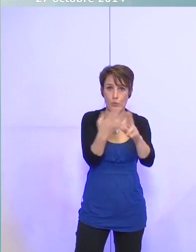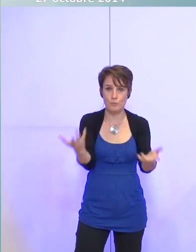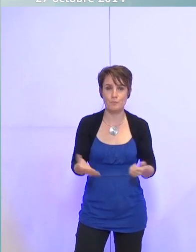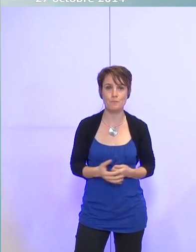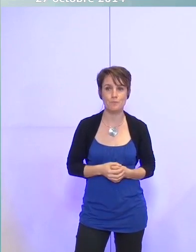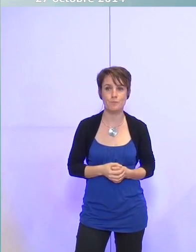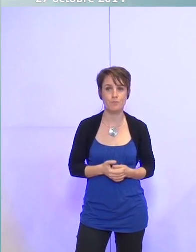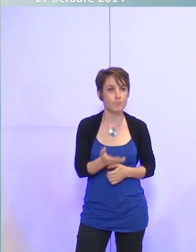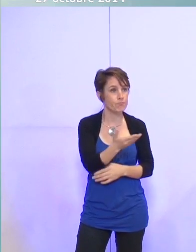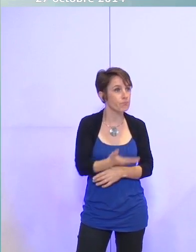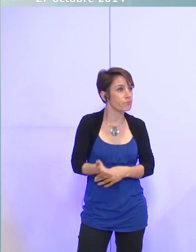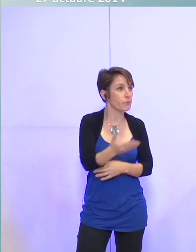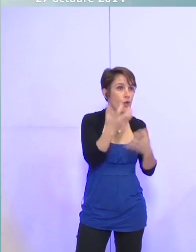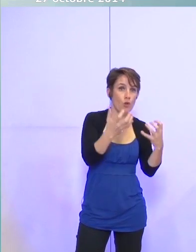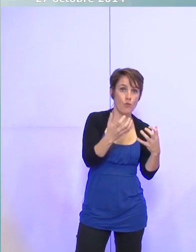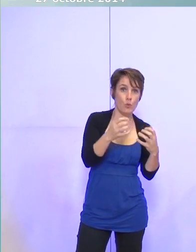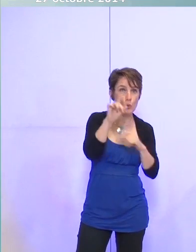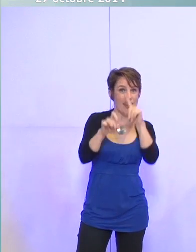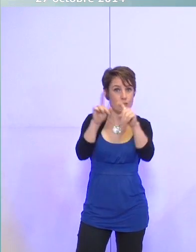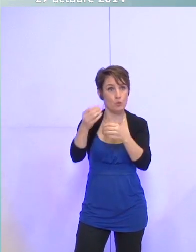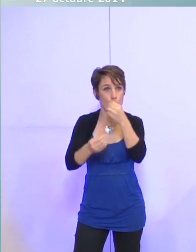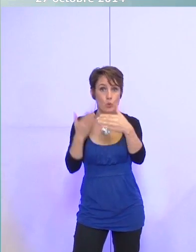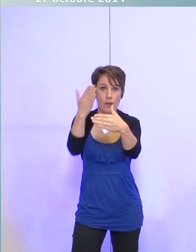Y a-t-il des questions ou des interventions ?